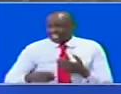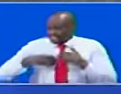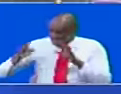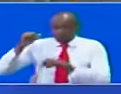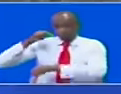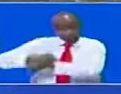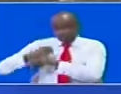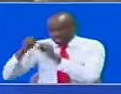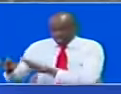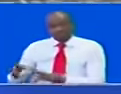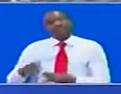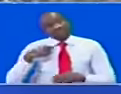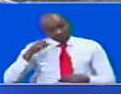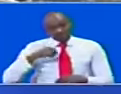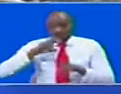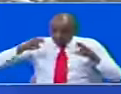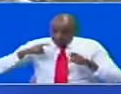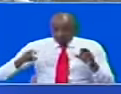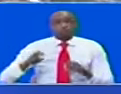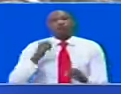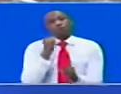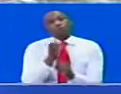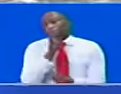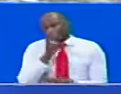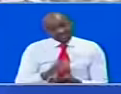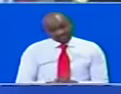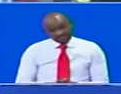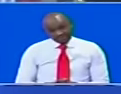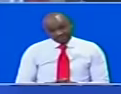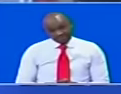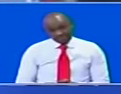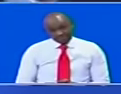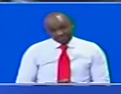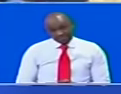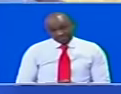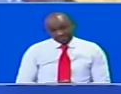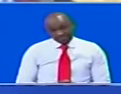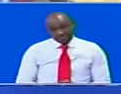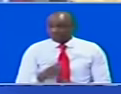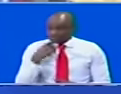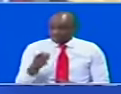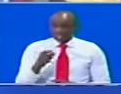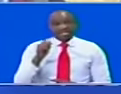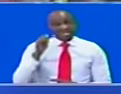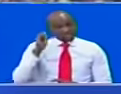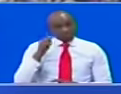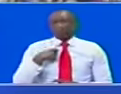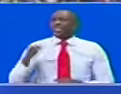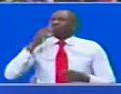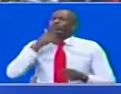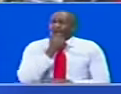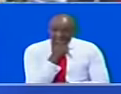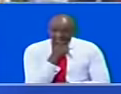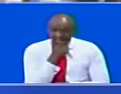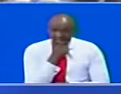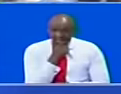masomo yao na kuelekea katika harakati za kutafuta maji. Pia tumechindwa